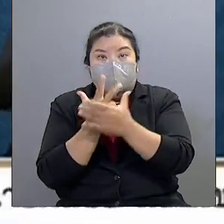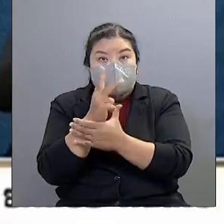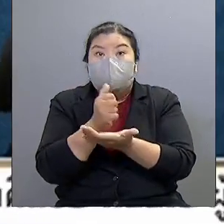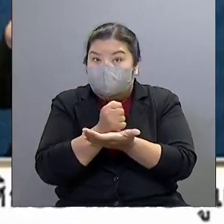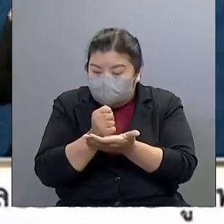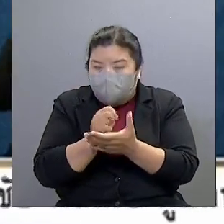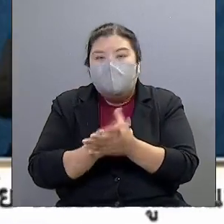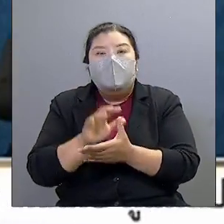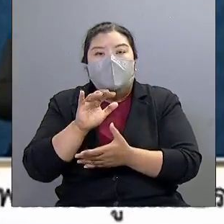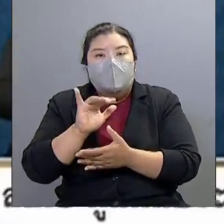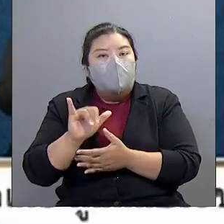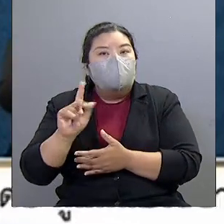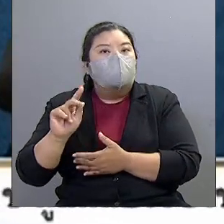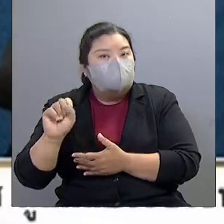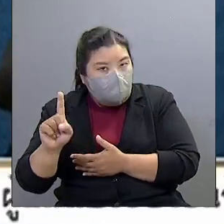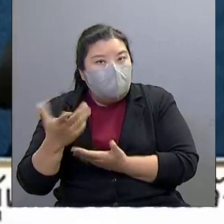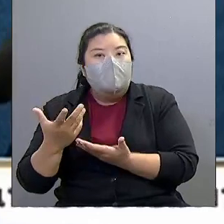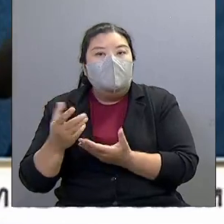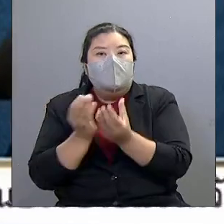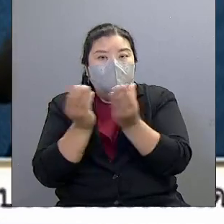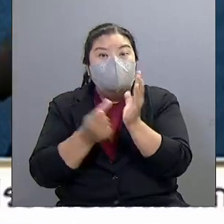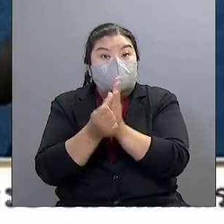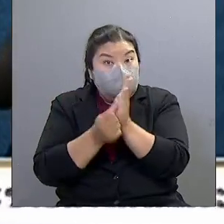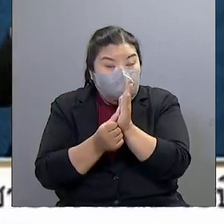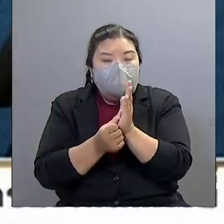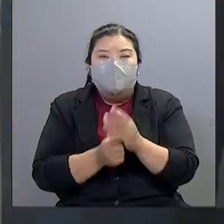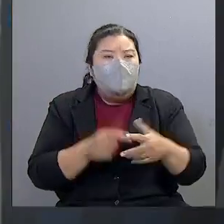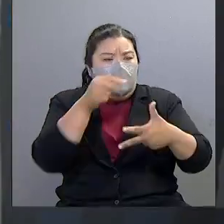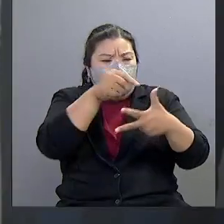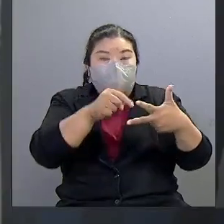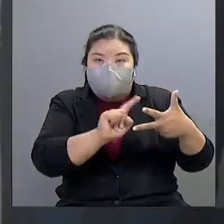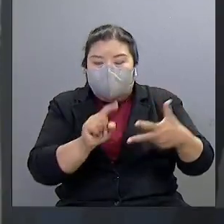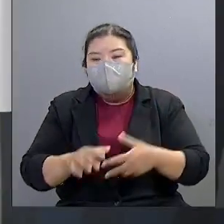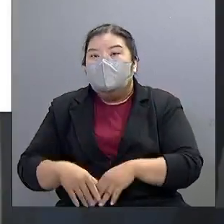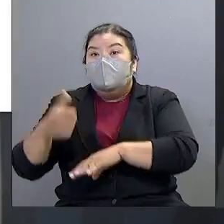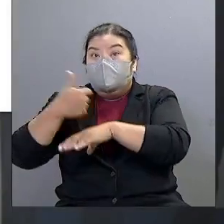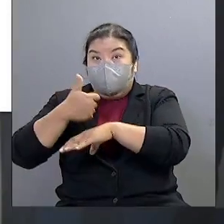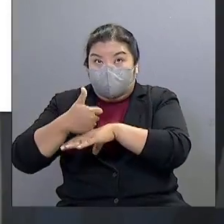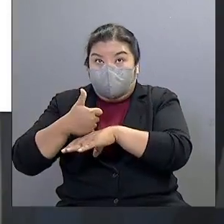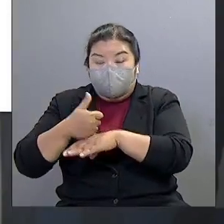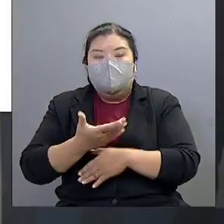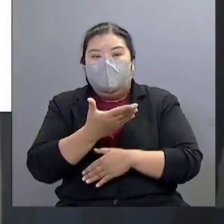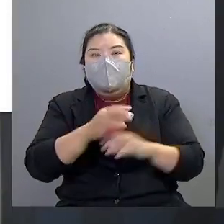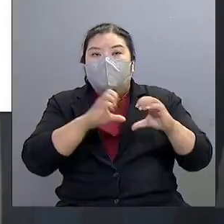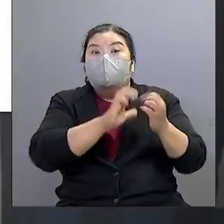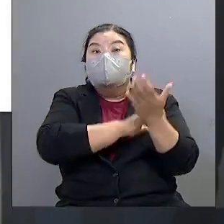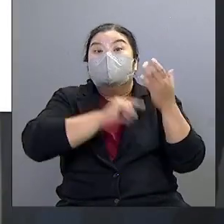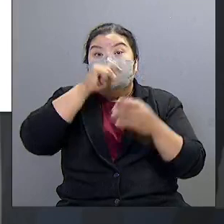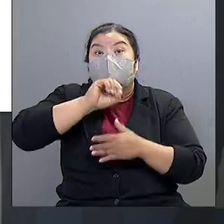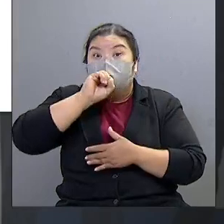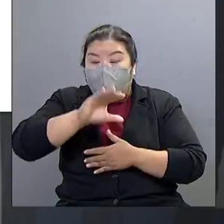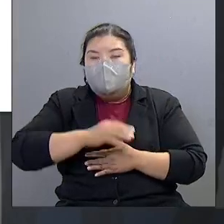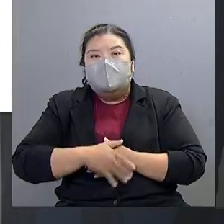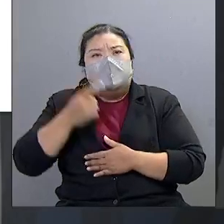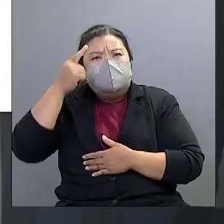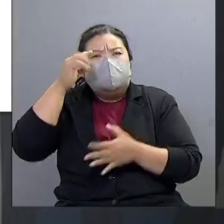ธรรมนูญหัวหน้าพรรคภูมิใจไทยอธิบายพร้อมใช้คำว่า in the name of the game ซึ่งก็จะเหมือนชี้ว่าเป็น